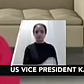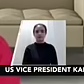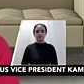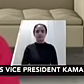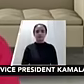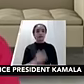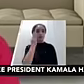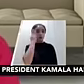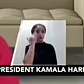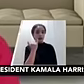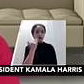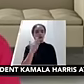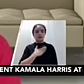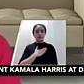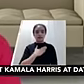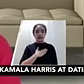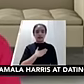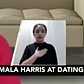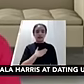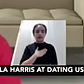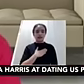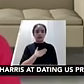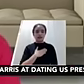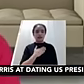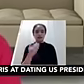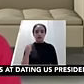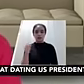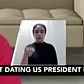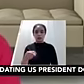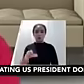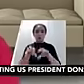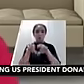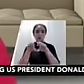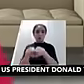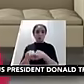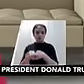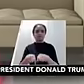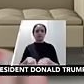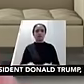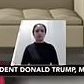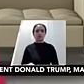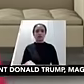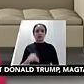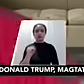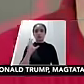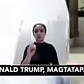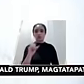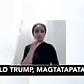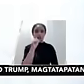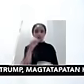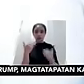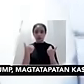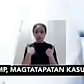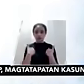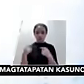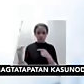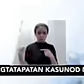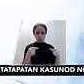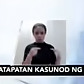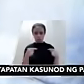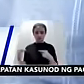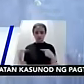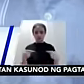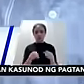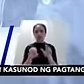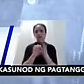may outstanding arrest order rin ang House. So para hindi naman magkaroon ng tug of war. Tulad kasi kay dismissed